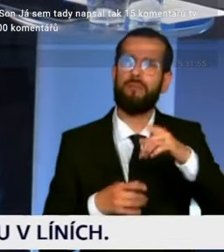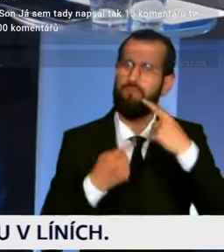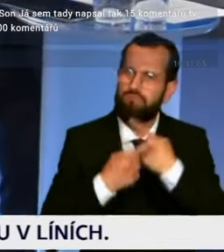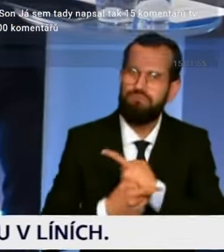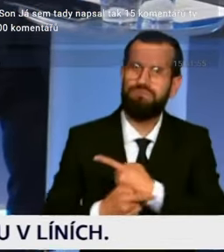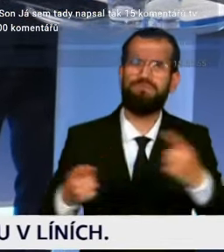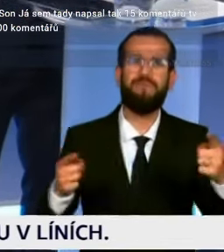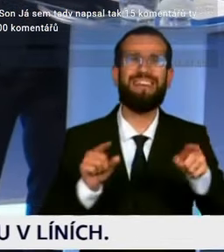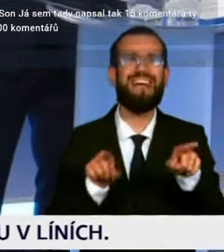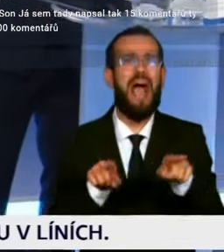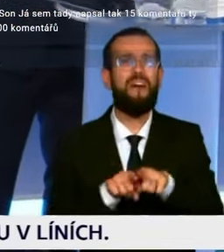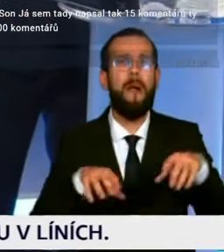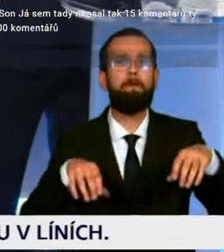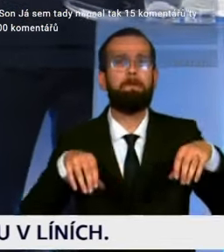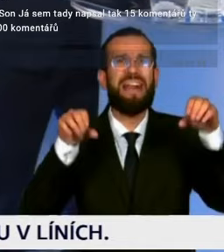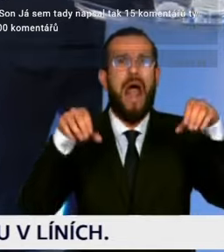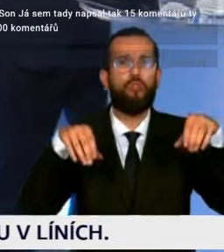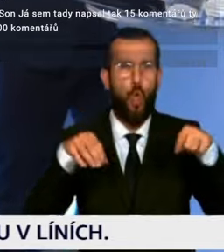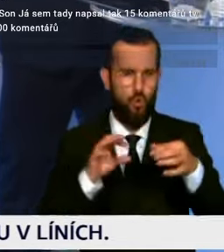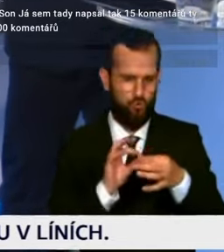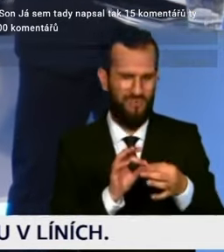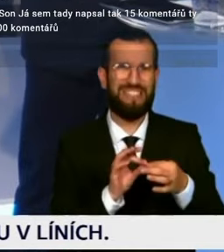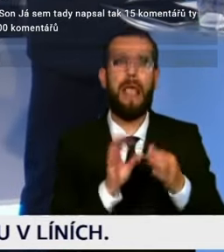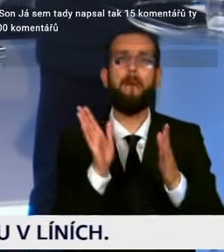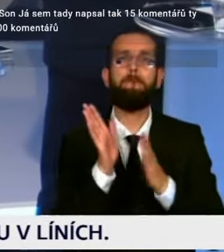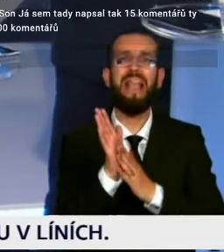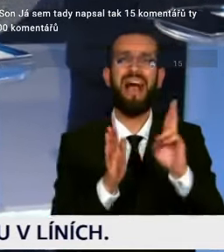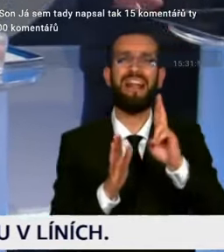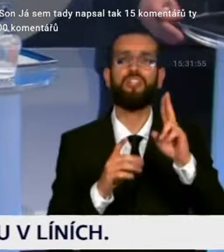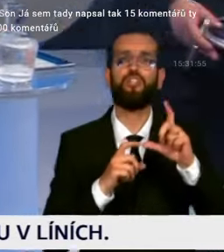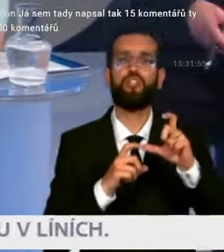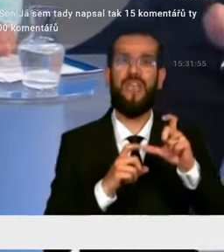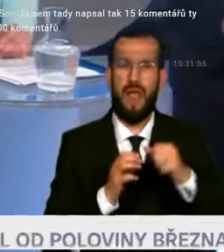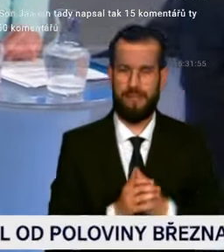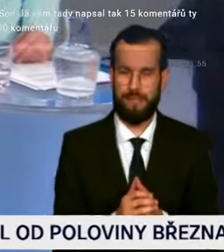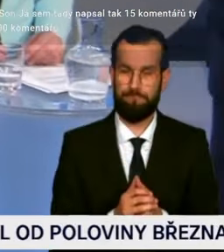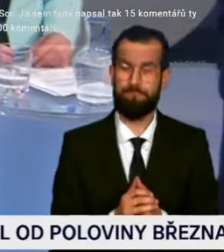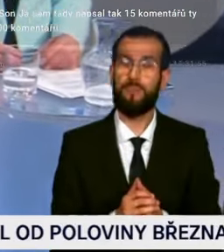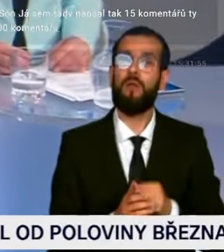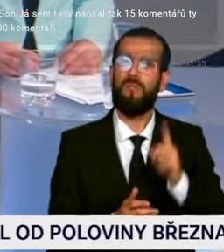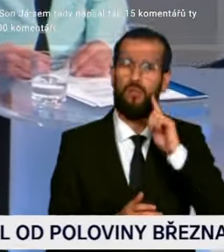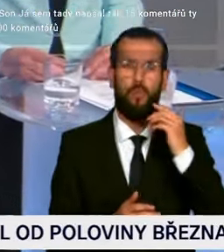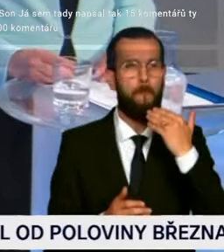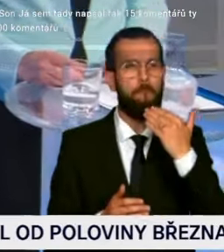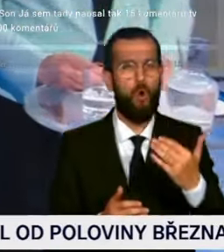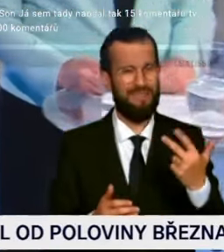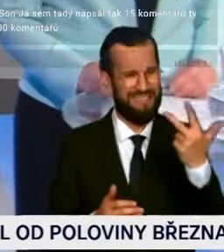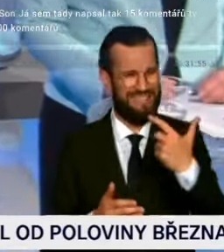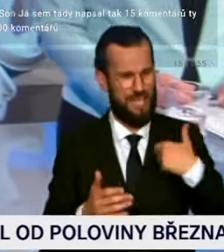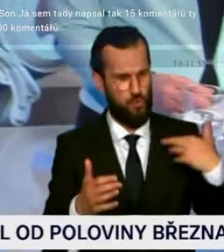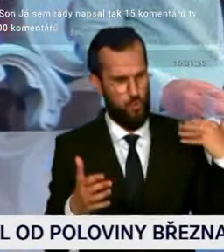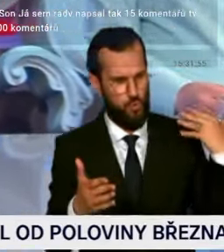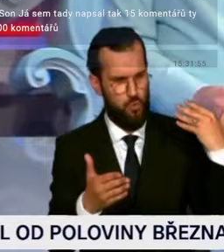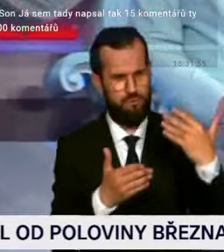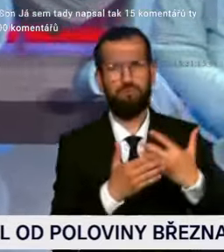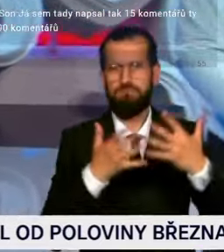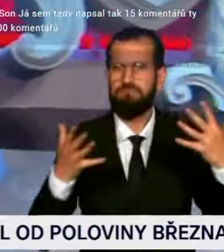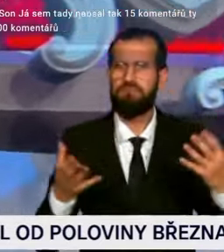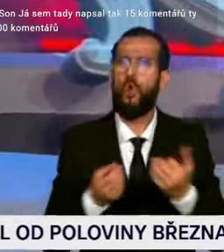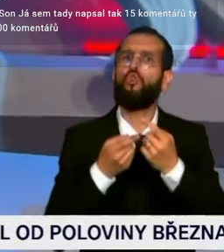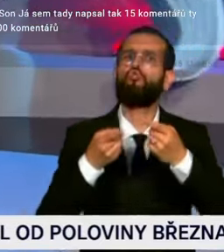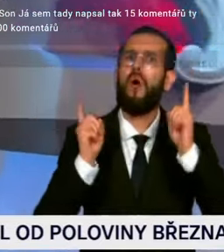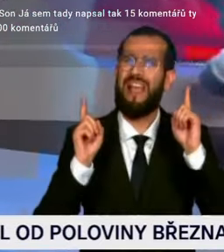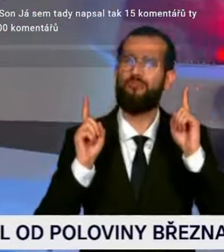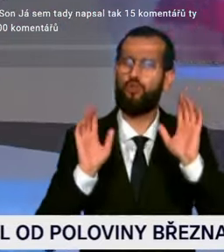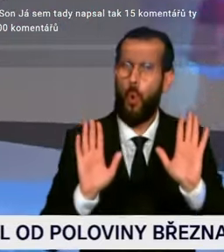bradle a podstata toho celého je že po 30 vyše 30 rokoch existencie Slovenska